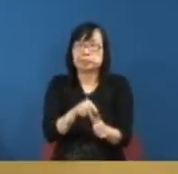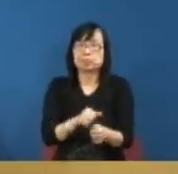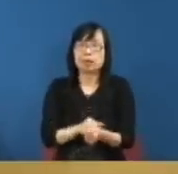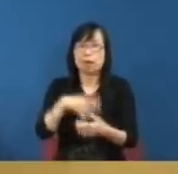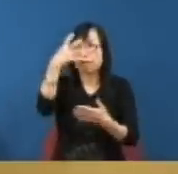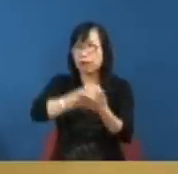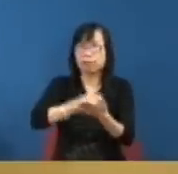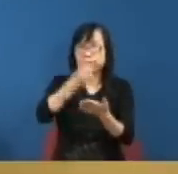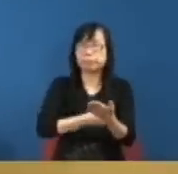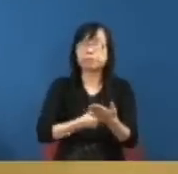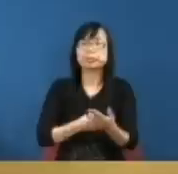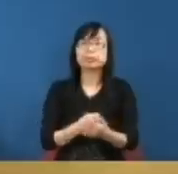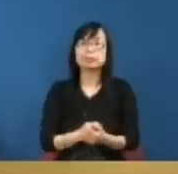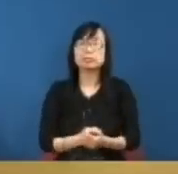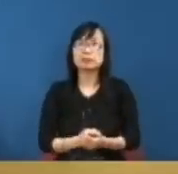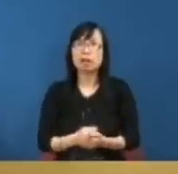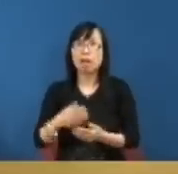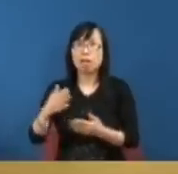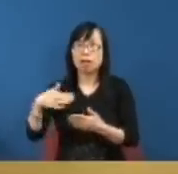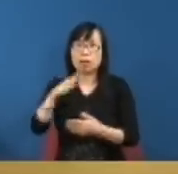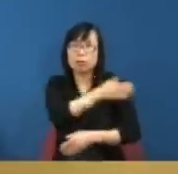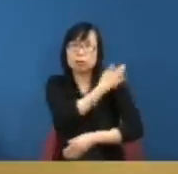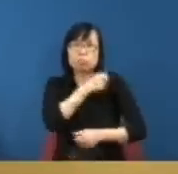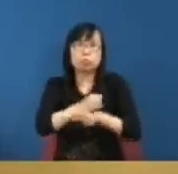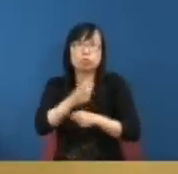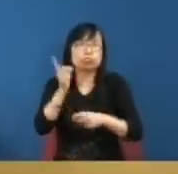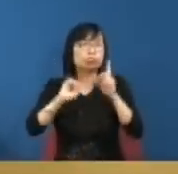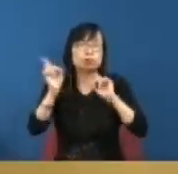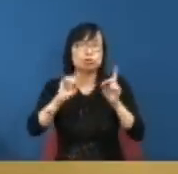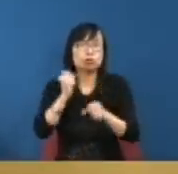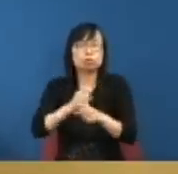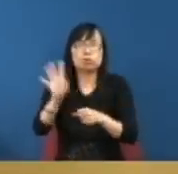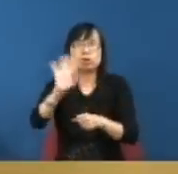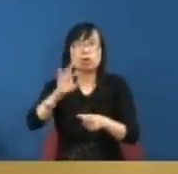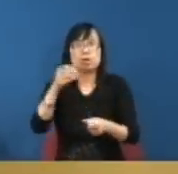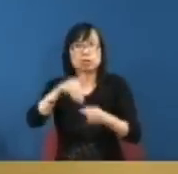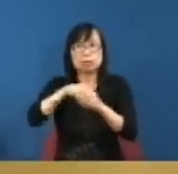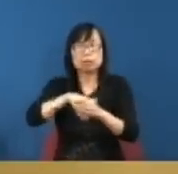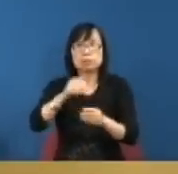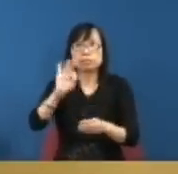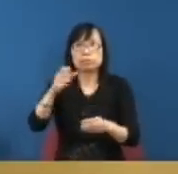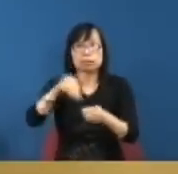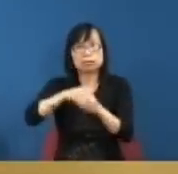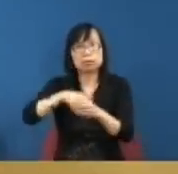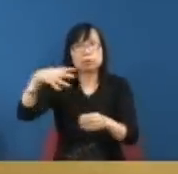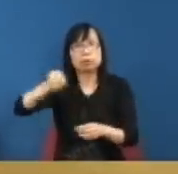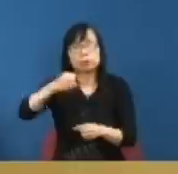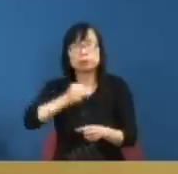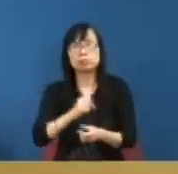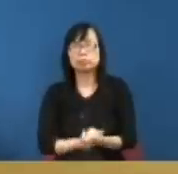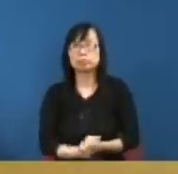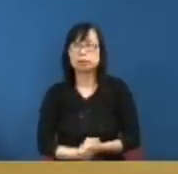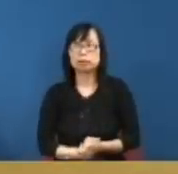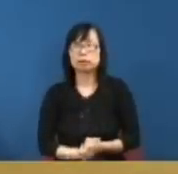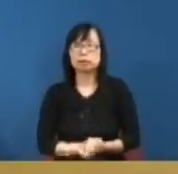剝奪了，即是說外佣無論做多久你都不可以申請。現在就是拿回個申請權而已，這個申請權